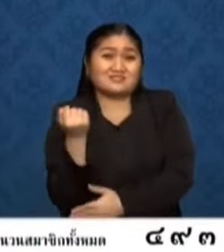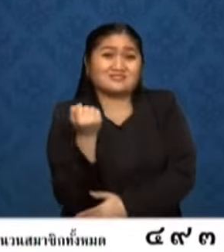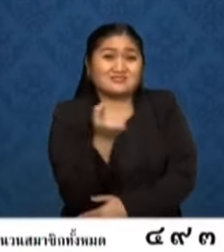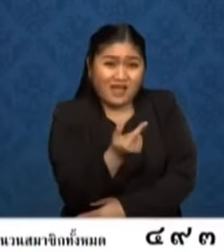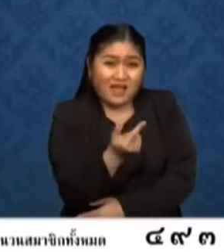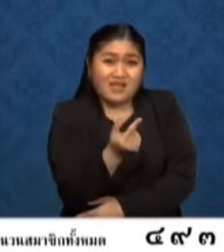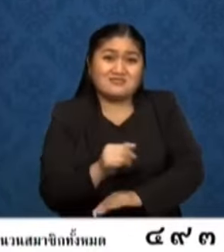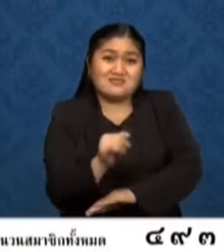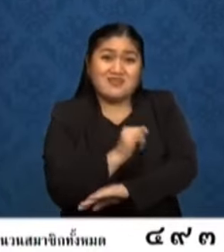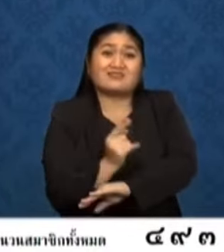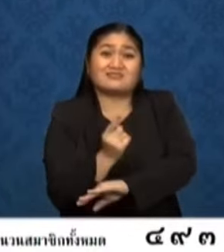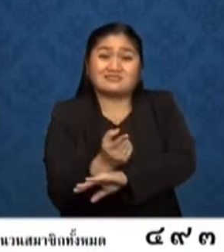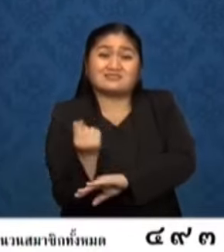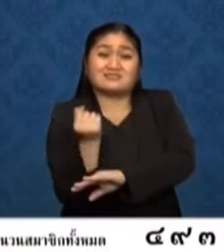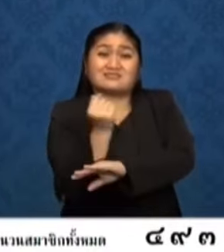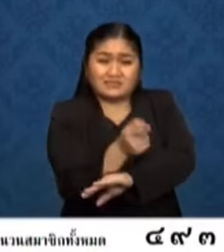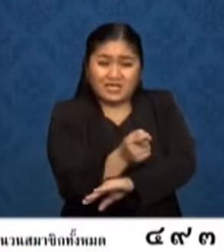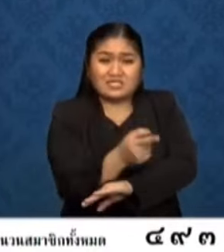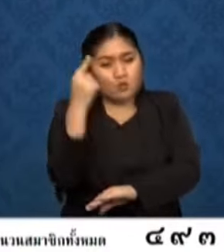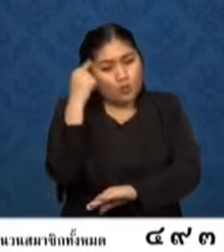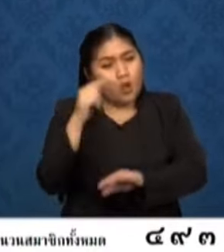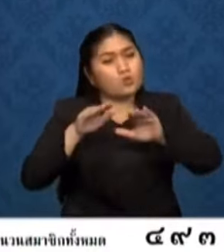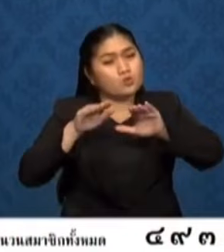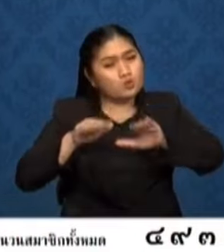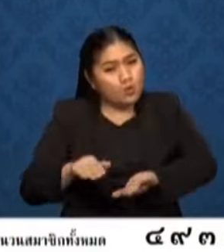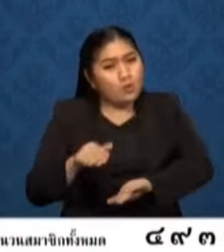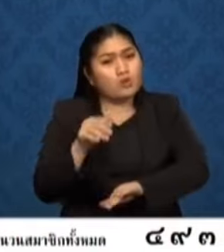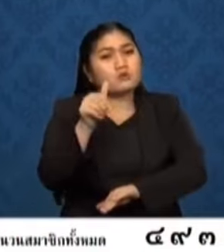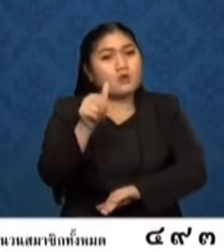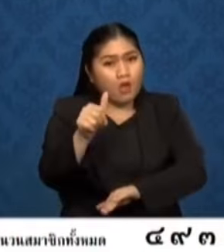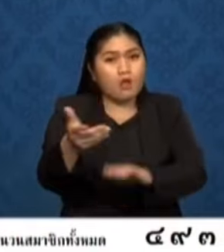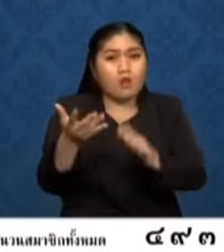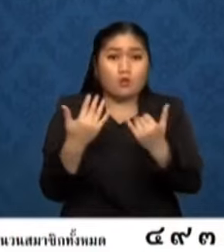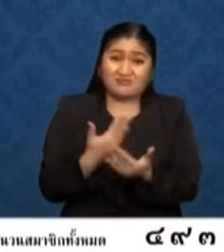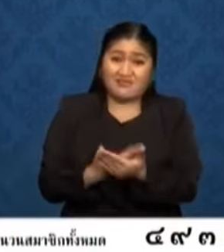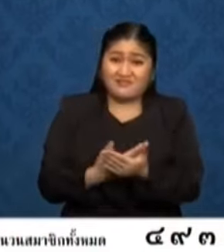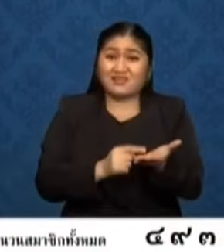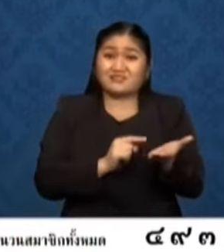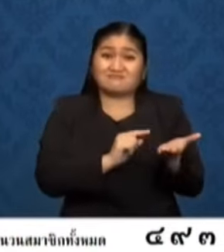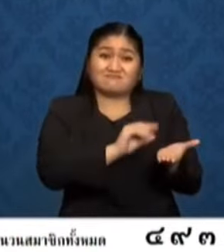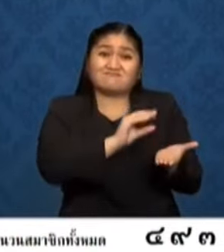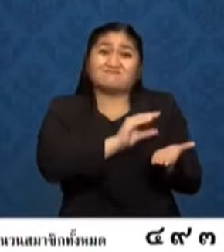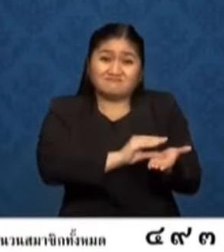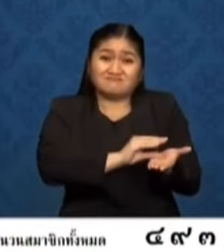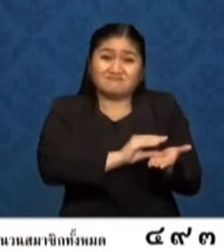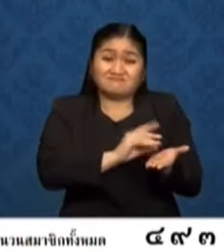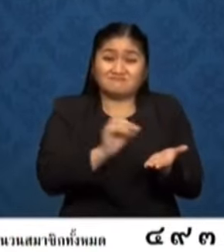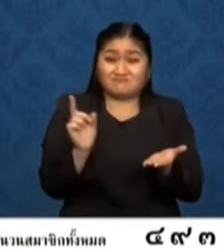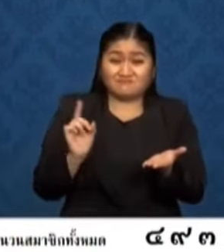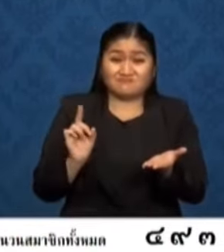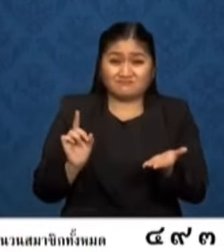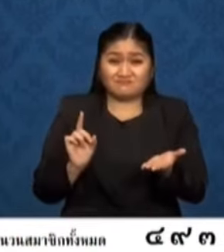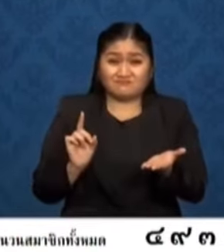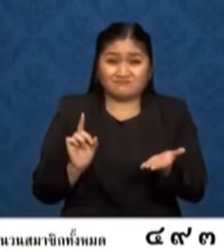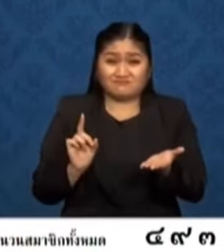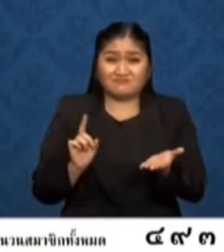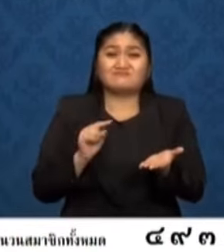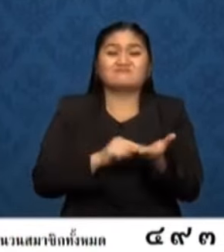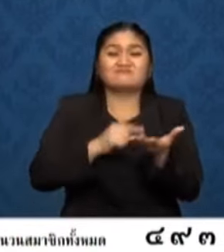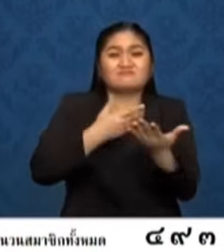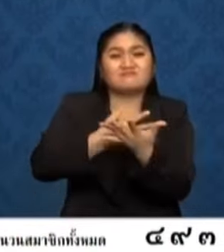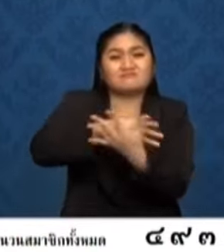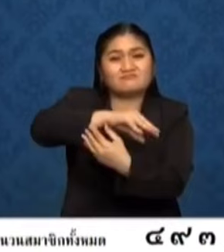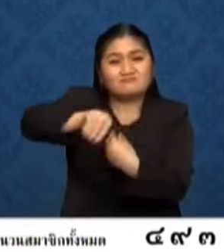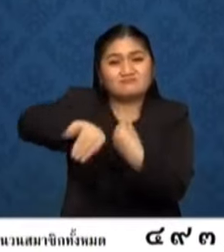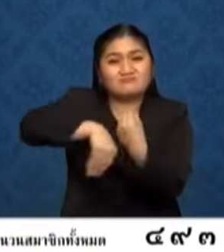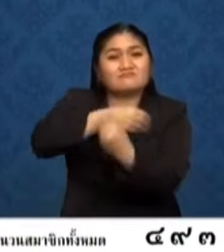ช่วยลดตนทุนให้กับพี่นองชาวนาได้และจำนวนเงินดงก่าวนี้ก็ไมได้ไปไหน br. ครัก็จะถูกนำไปหมุนเวียน